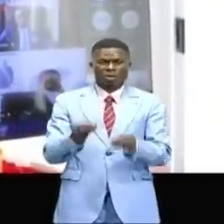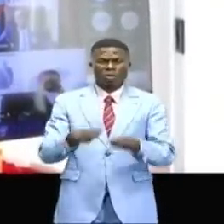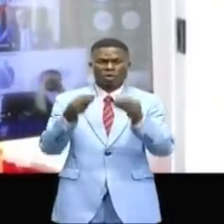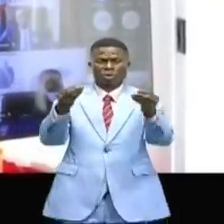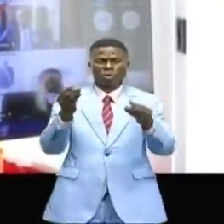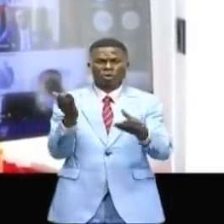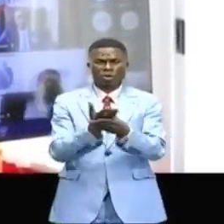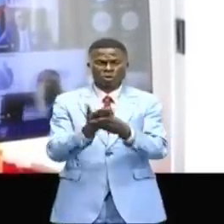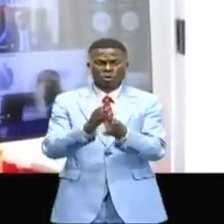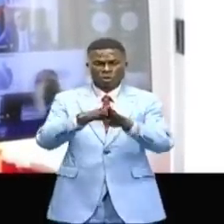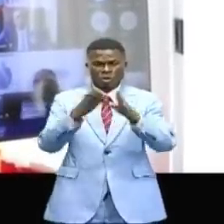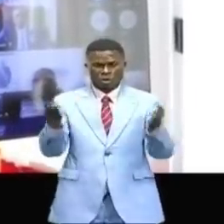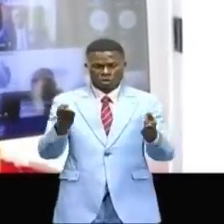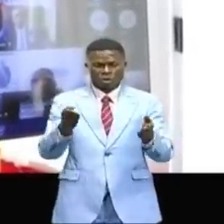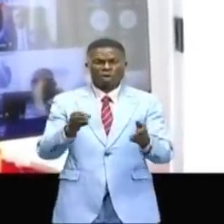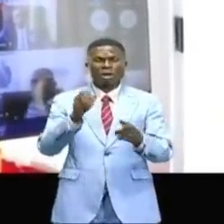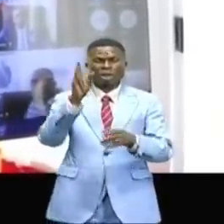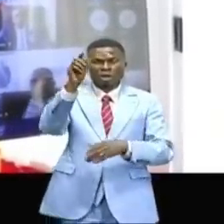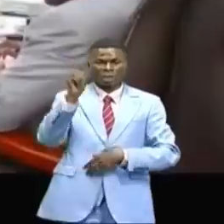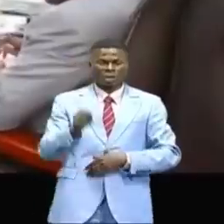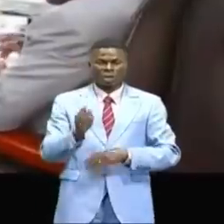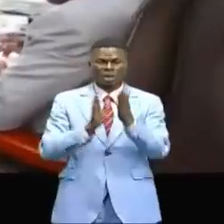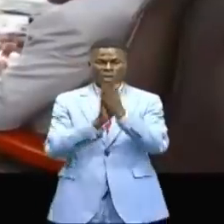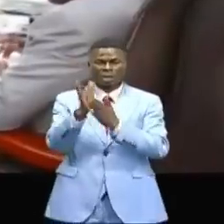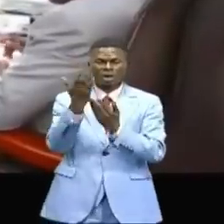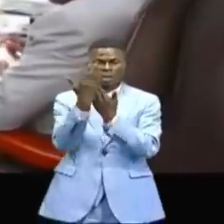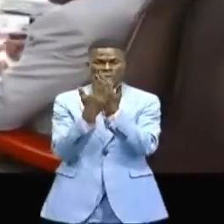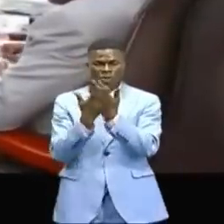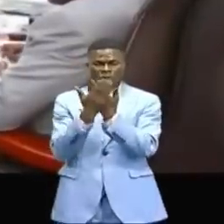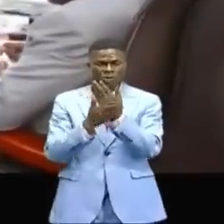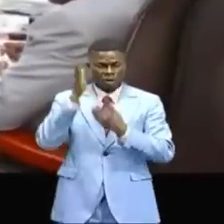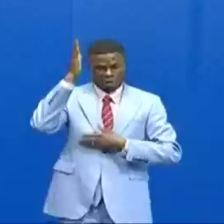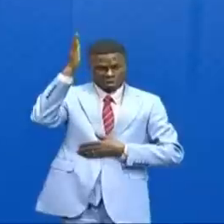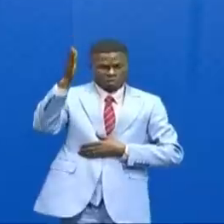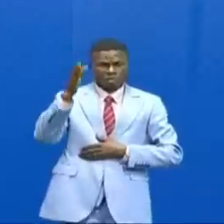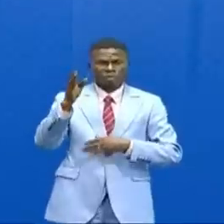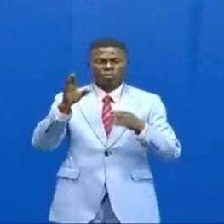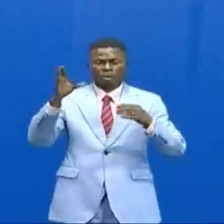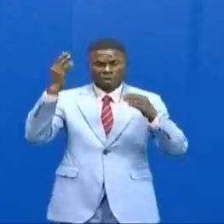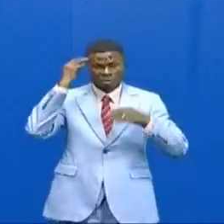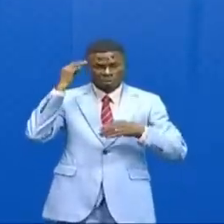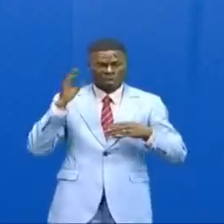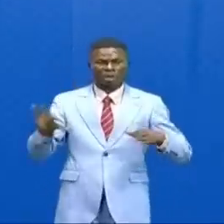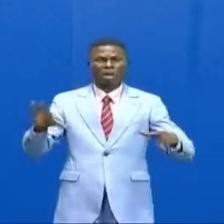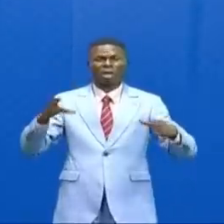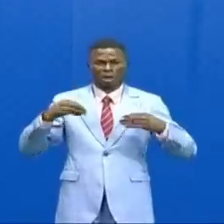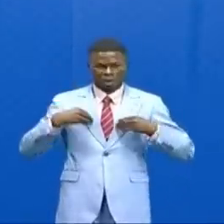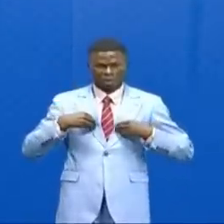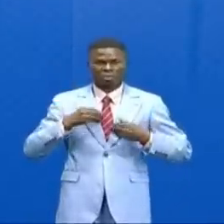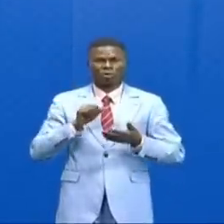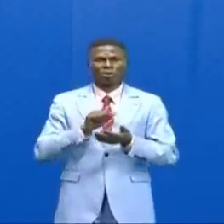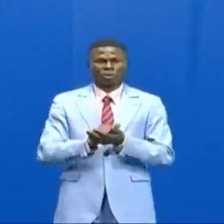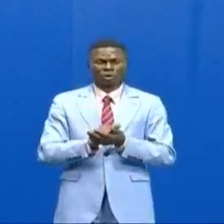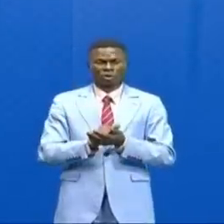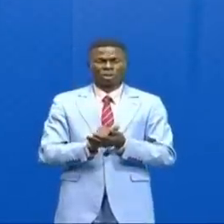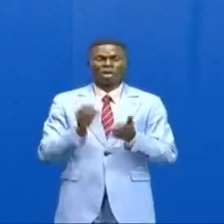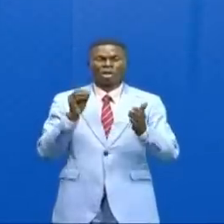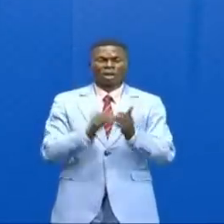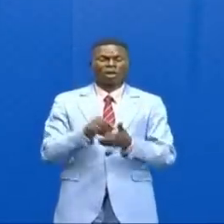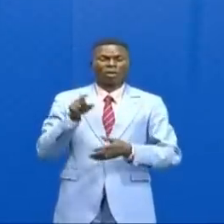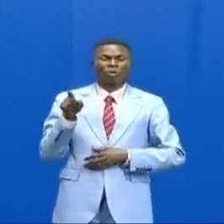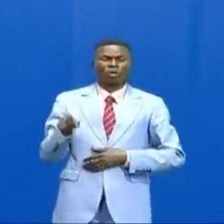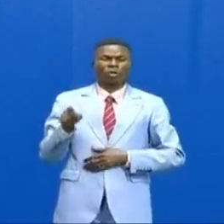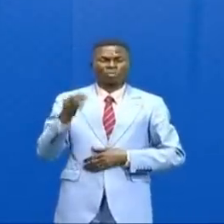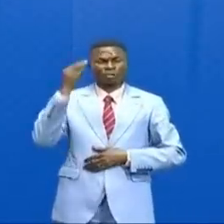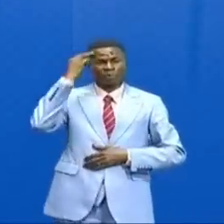offres et l'ouverture de plis sont fixés le 15 juillet prochain. Le Conseil a pris acte de ces rapports. À son tour,